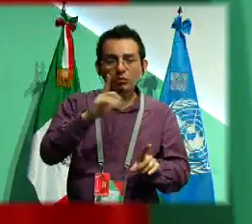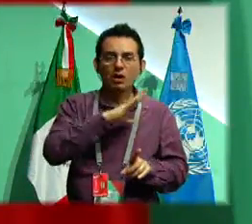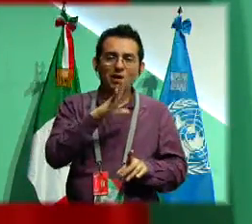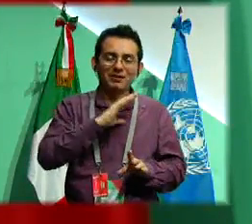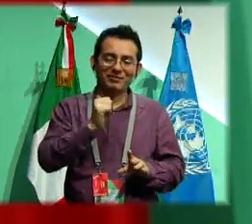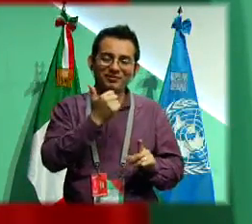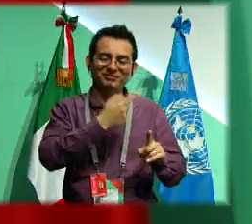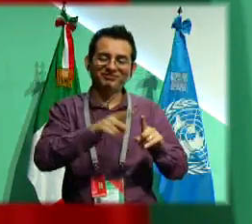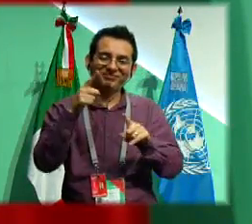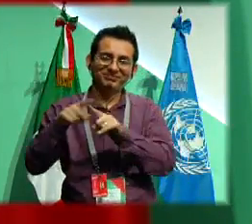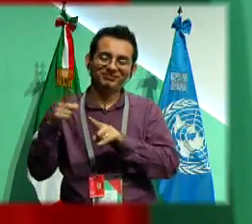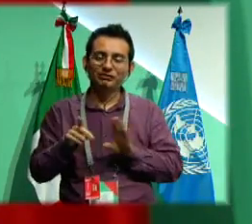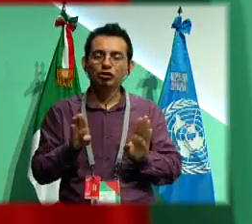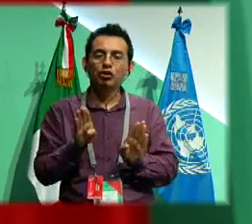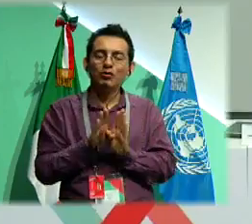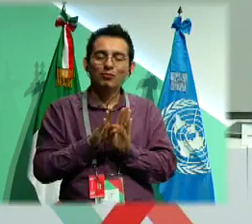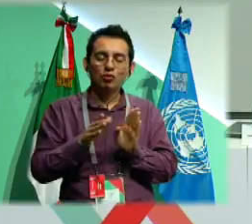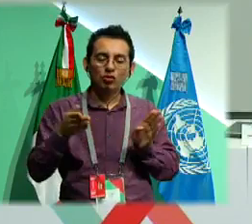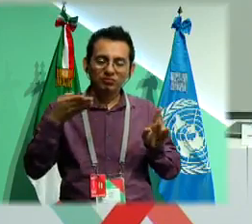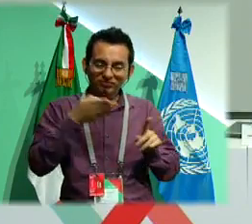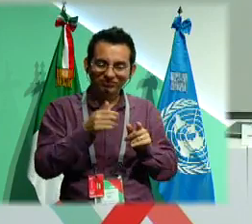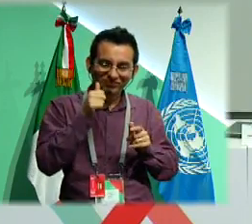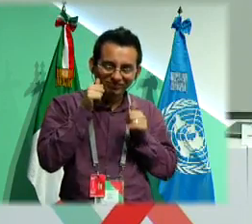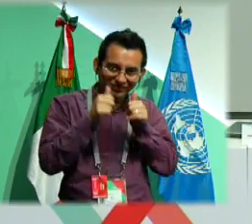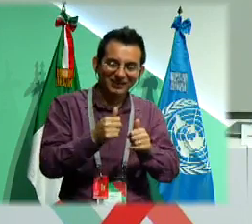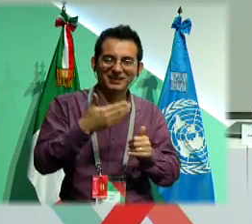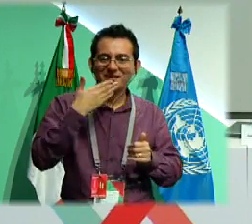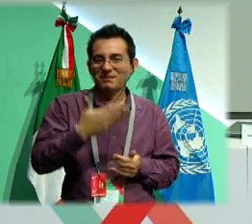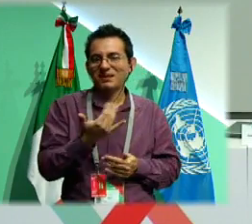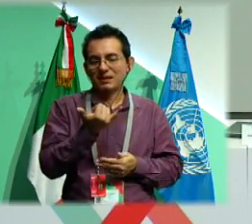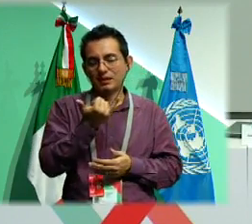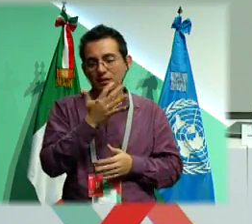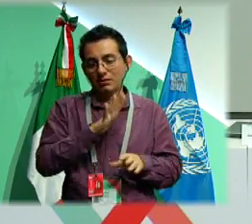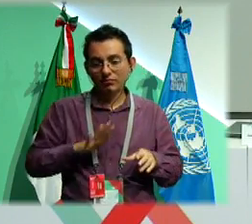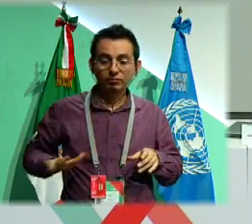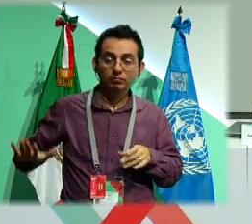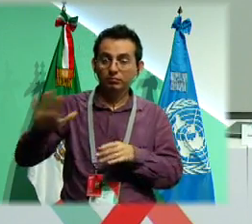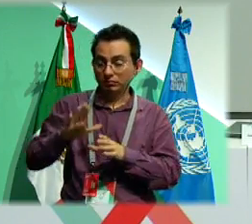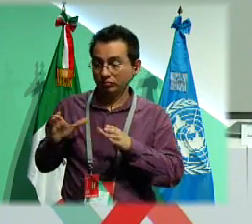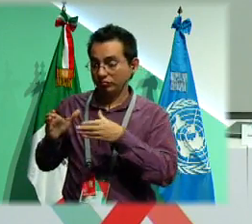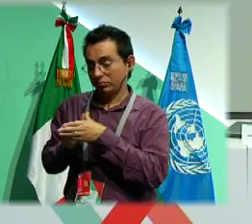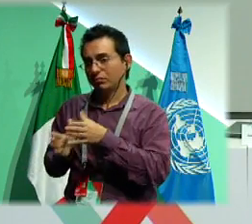pour promouvoir les produits de ces pays sur les marchés.